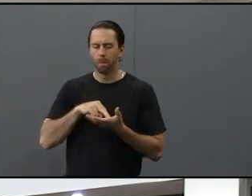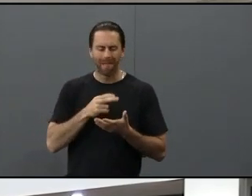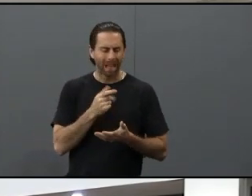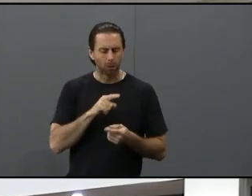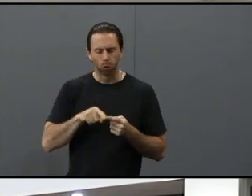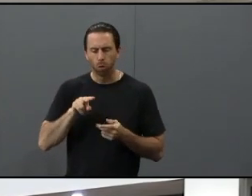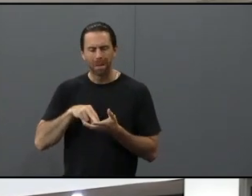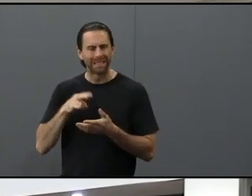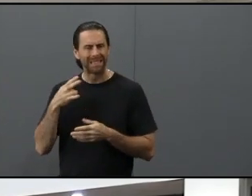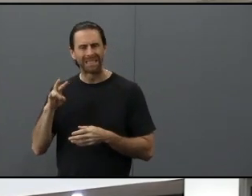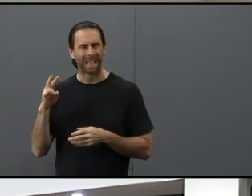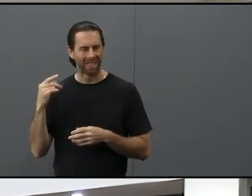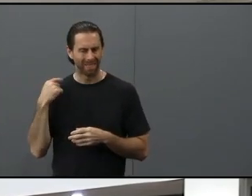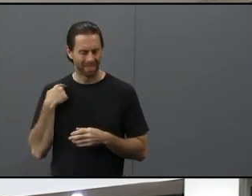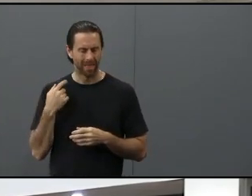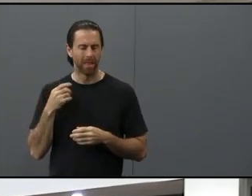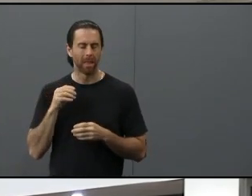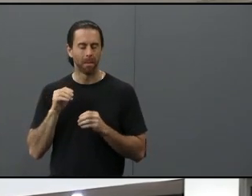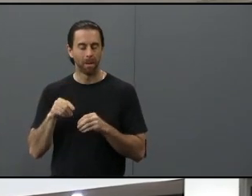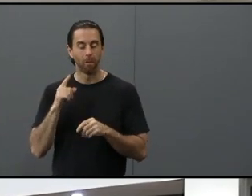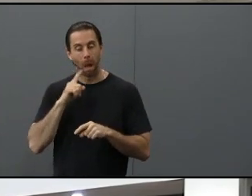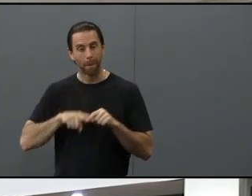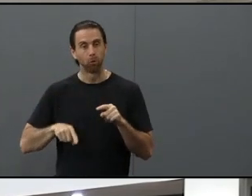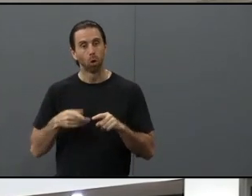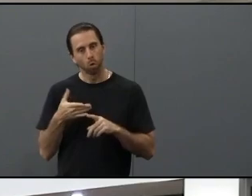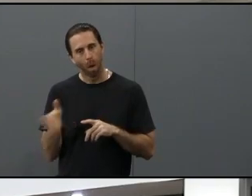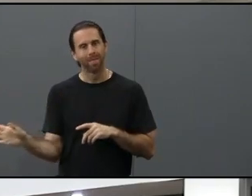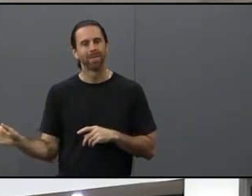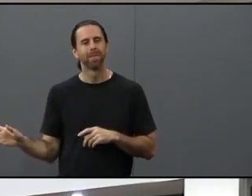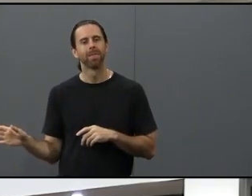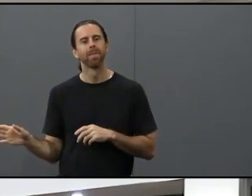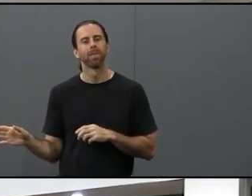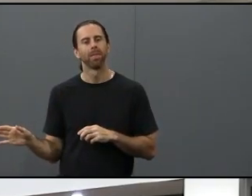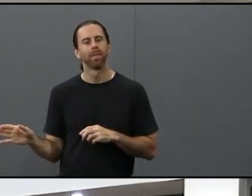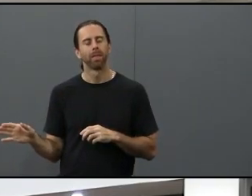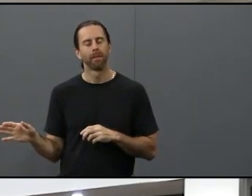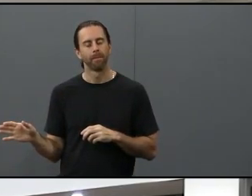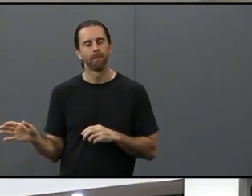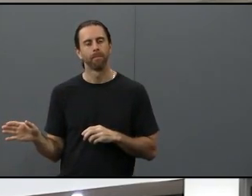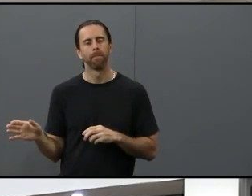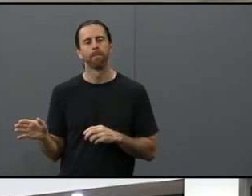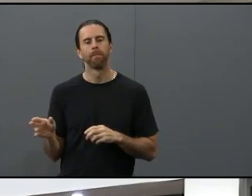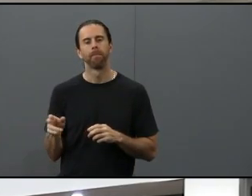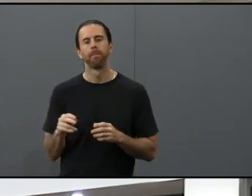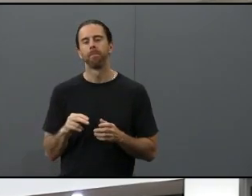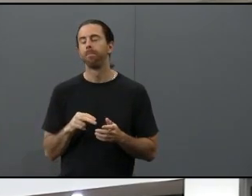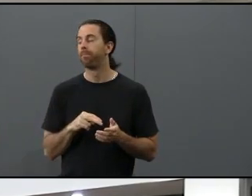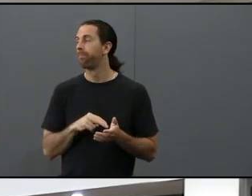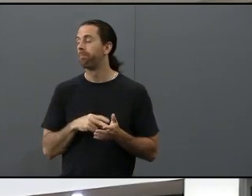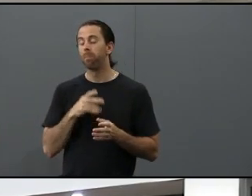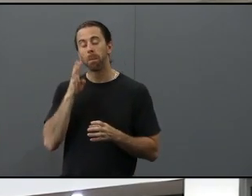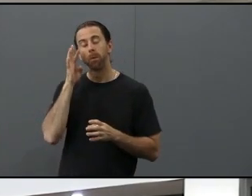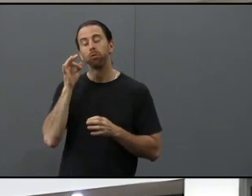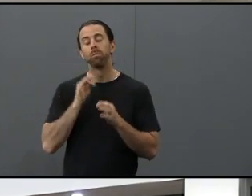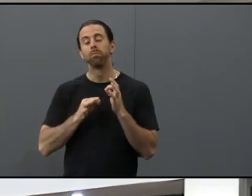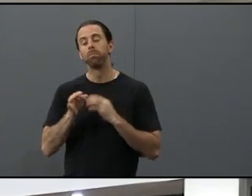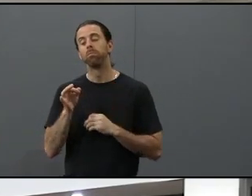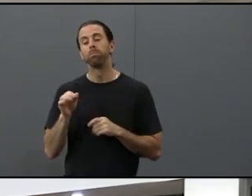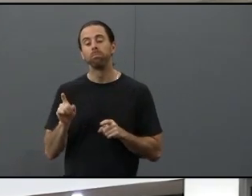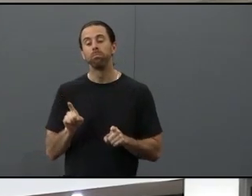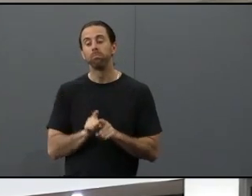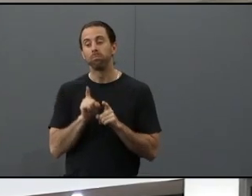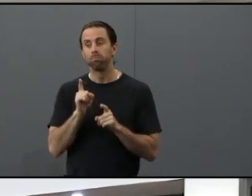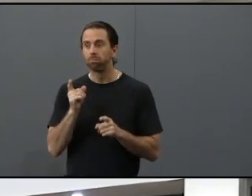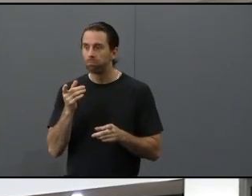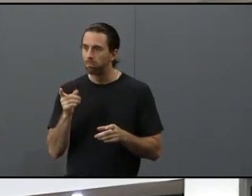2017 de d'empêcher de tourner à droite alors là je vous imagine je vous met dans la position o ce que malgré tout